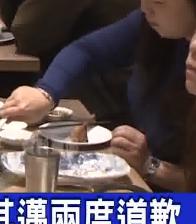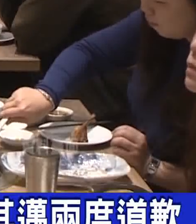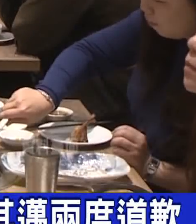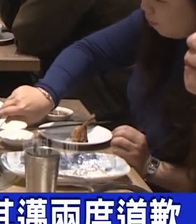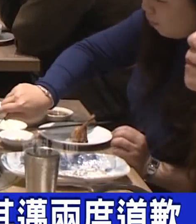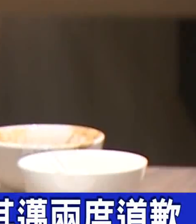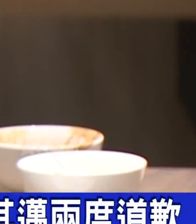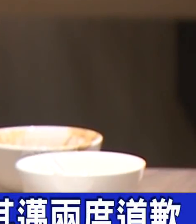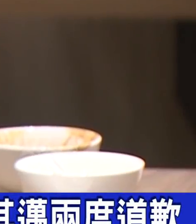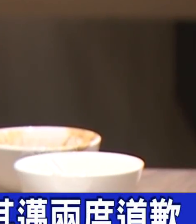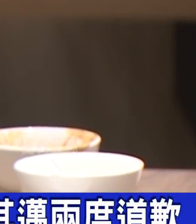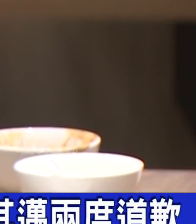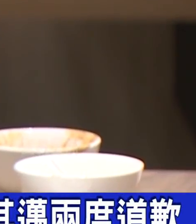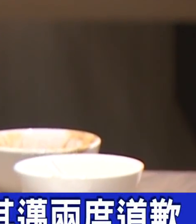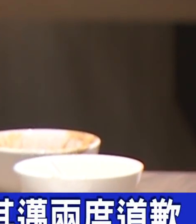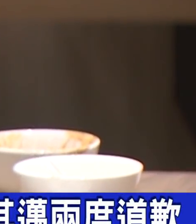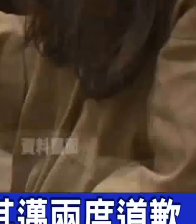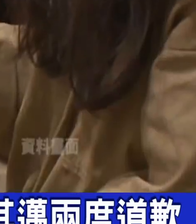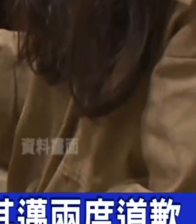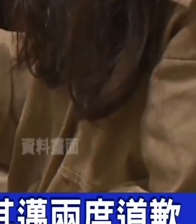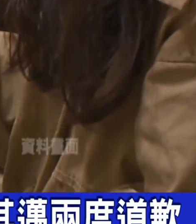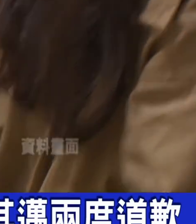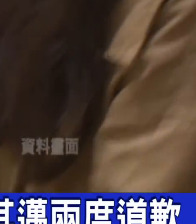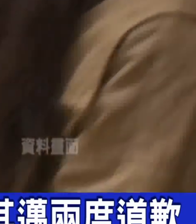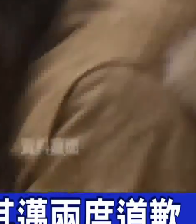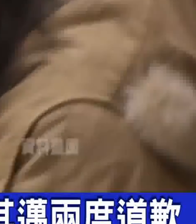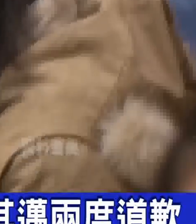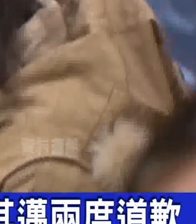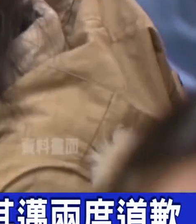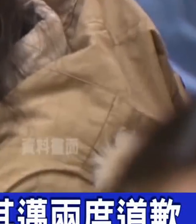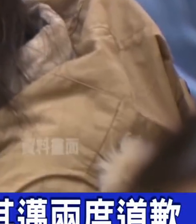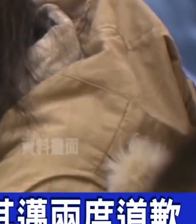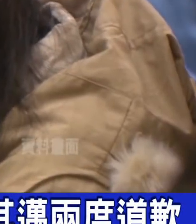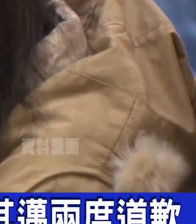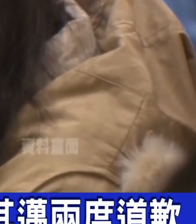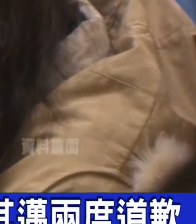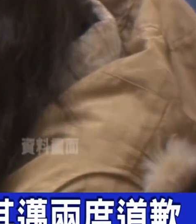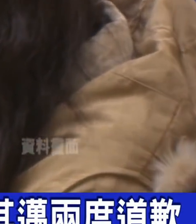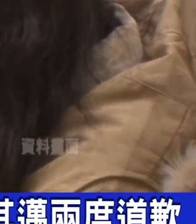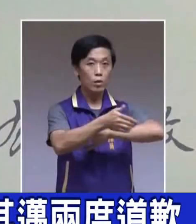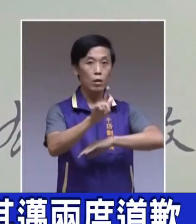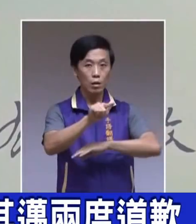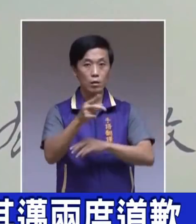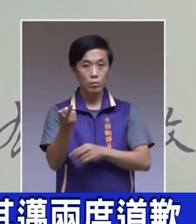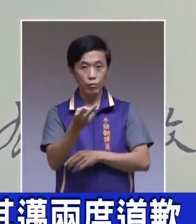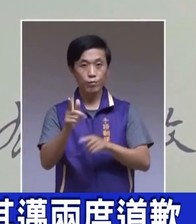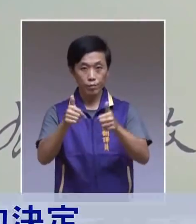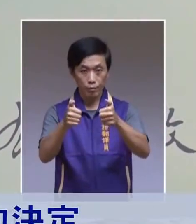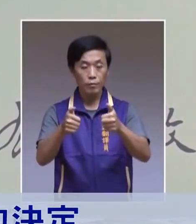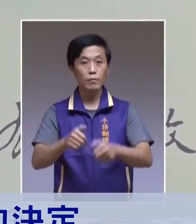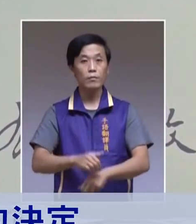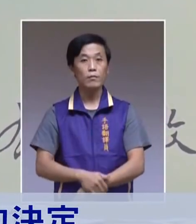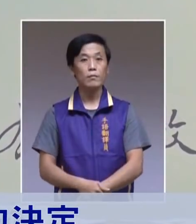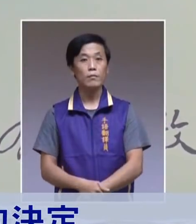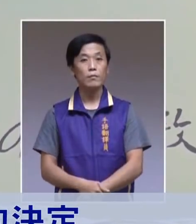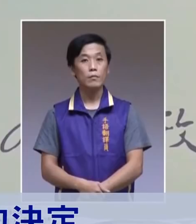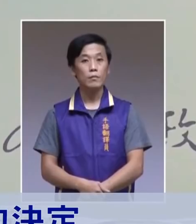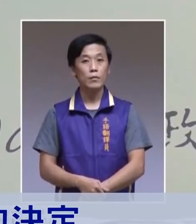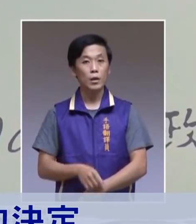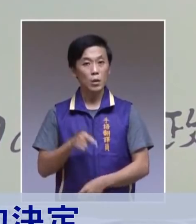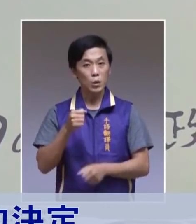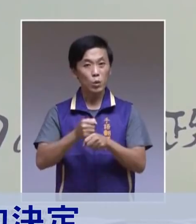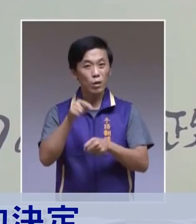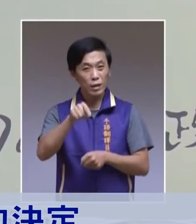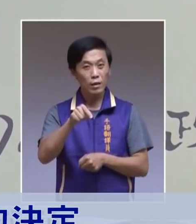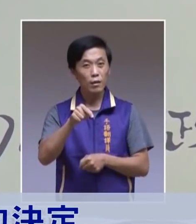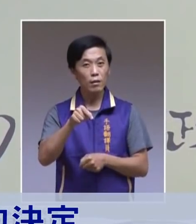前一天才说13号后有条件开放餐厅内用，事隔一天却紧急喊卡。 这个是一个很困